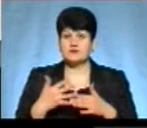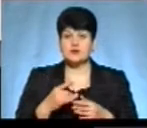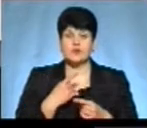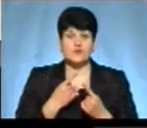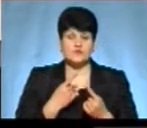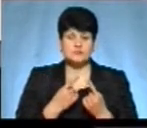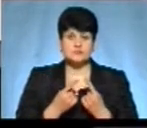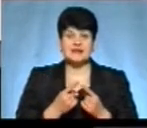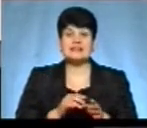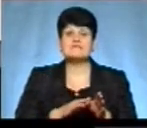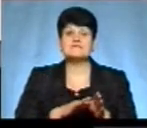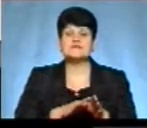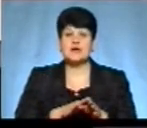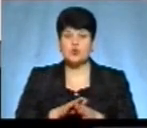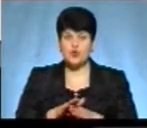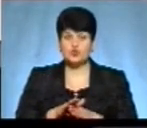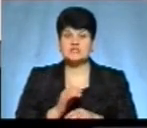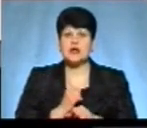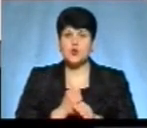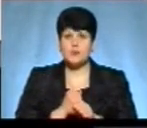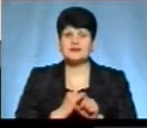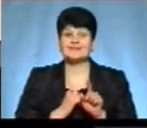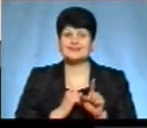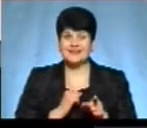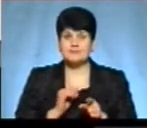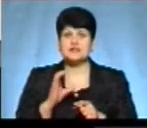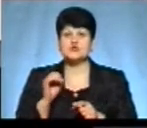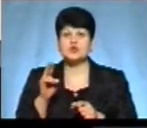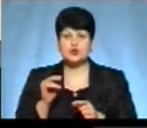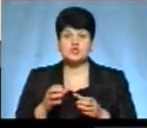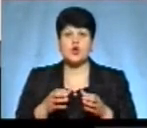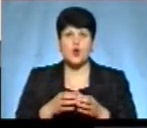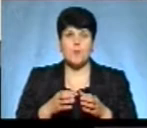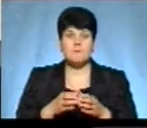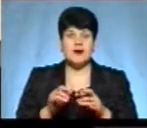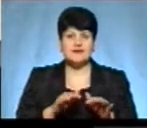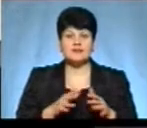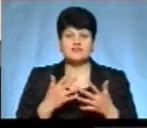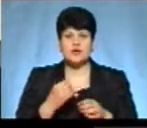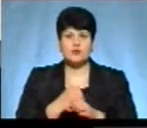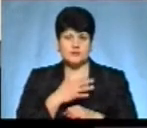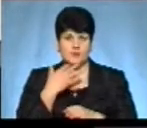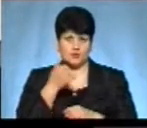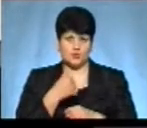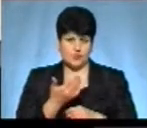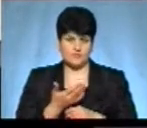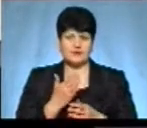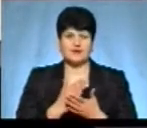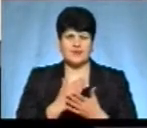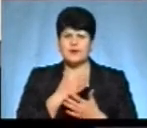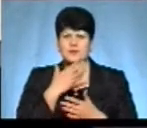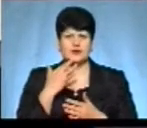зазначав, виконуються і робляться тими соціологічними компаніями, центрами, які це роблять вже не перший рік. Є так само